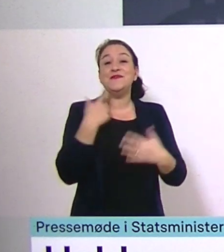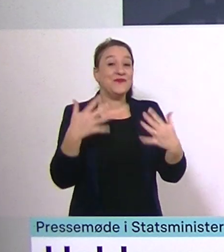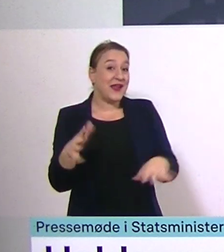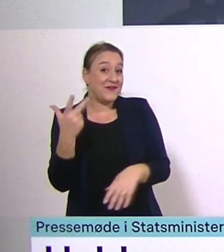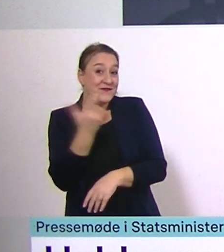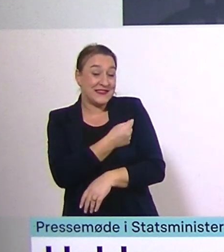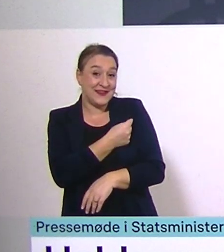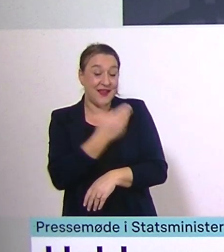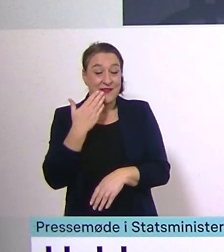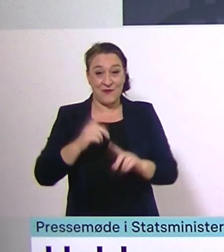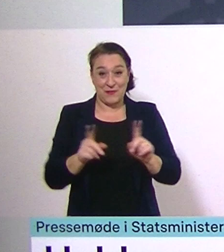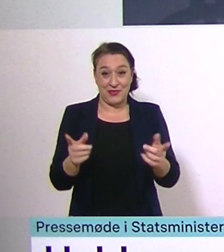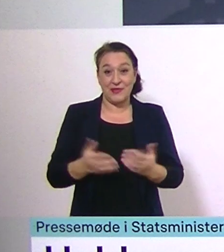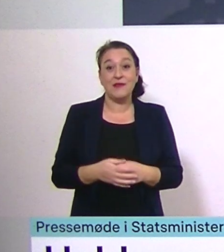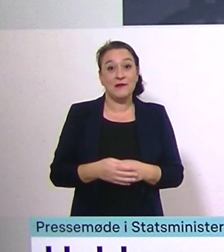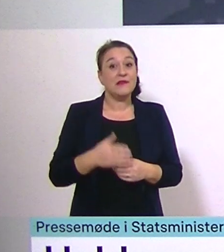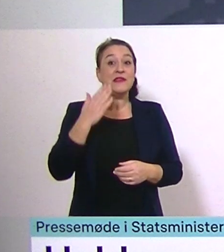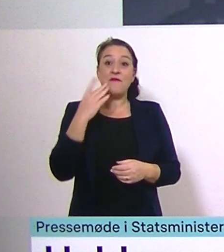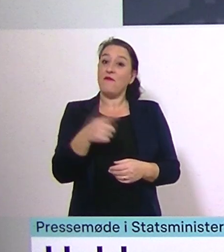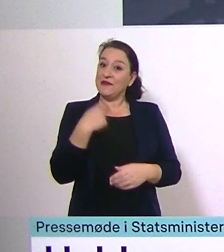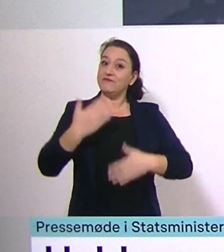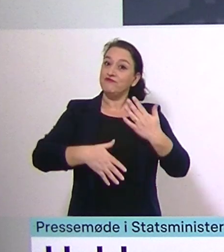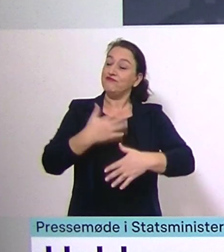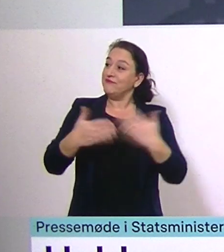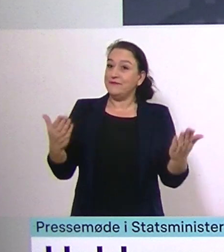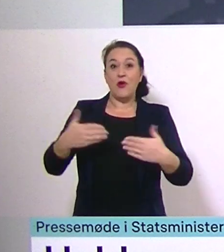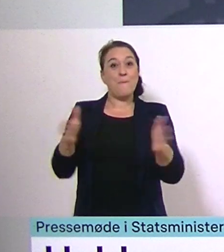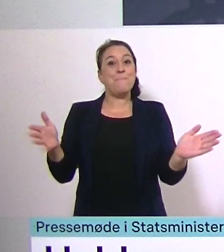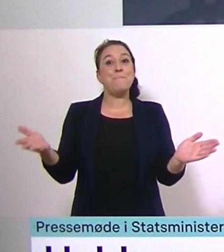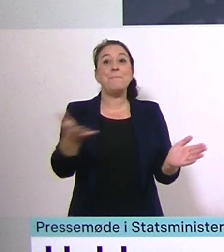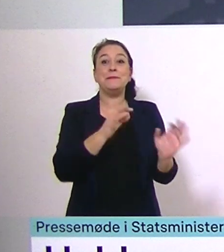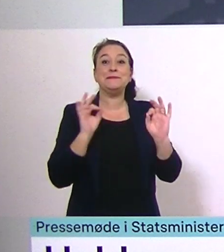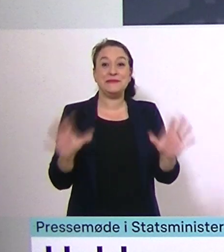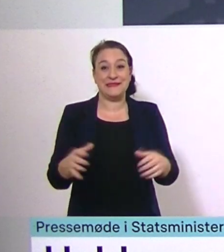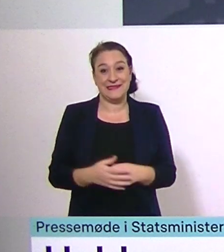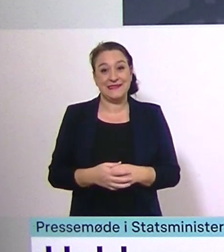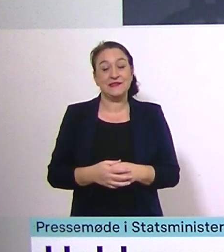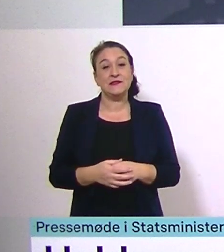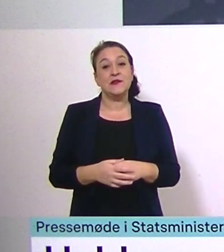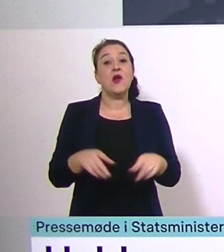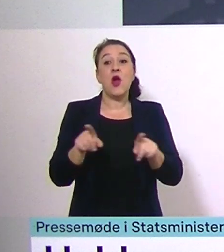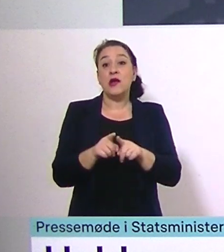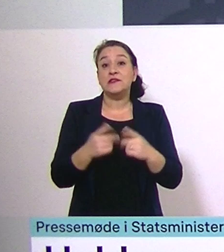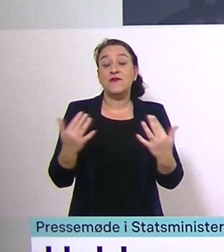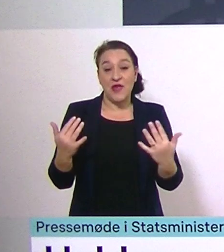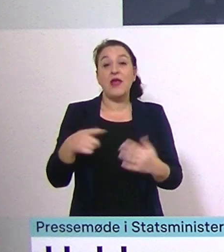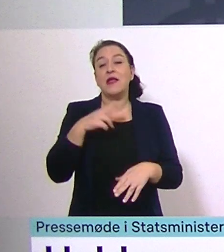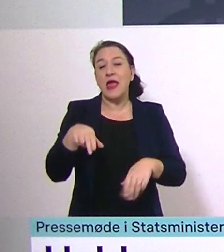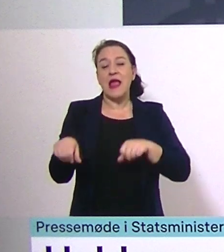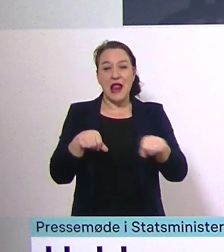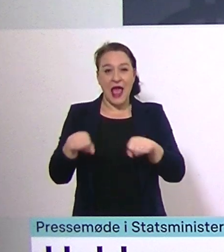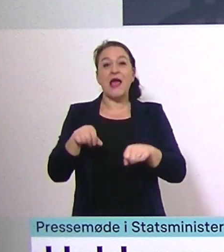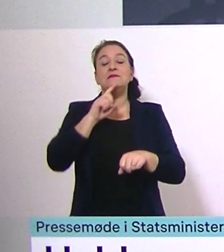Derfor kan vi have et åbent samfund. Vi kan også tåle en større smitte. Ligesom vi kan se, at